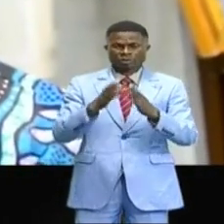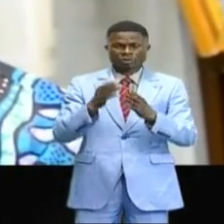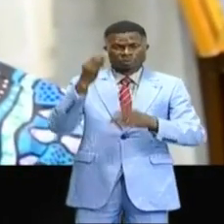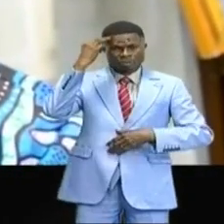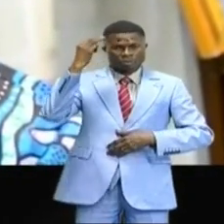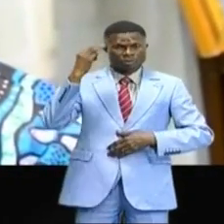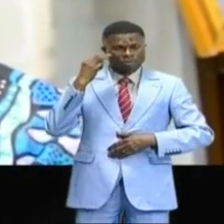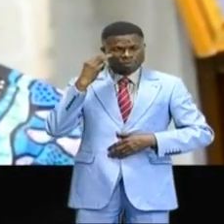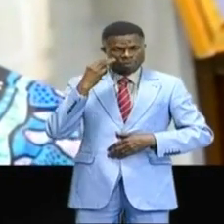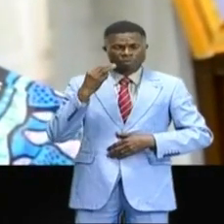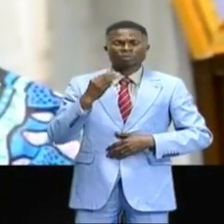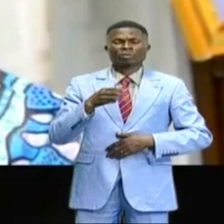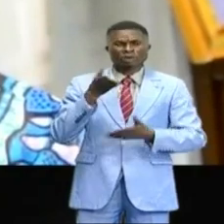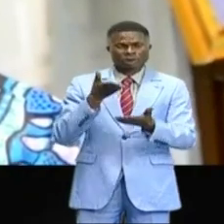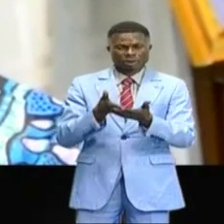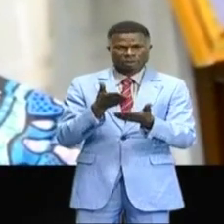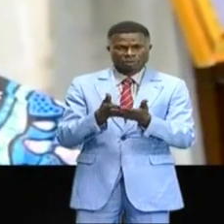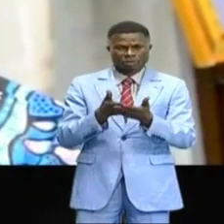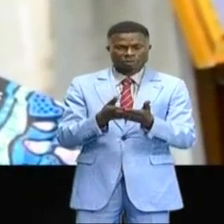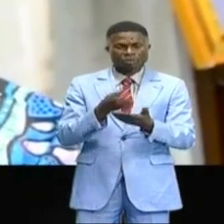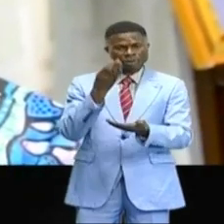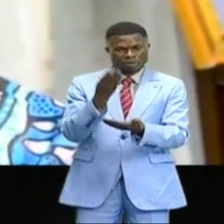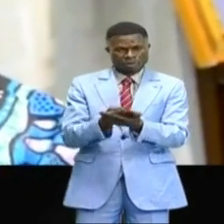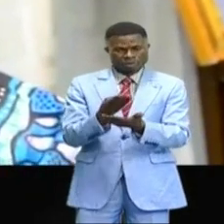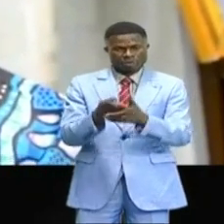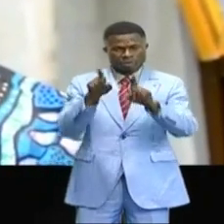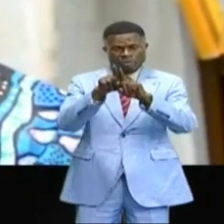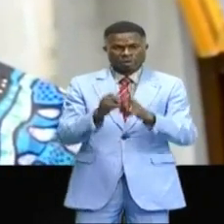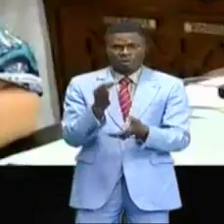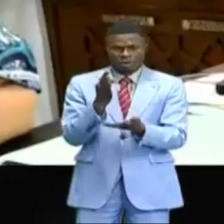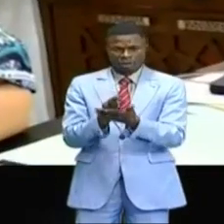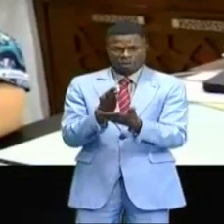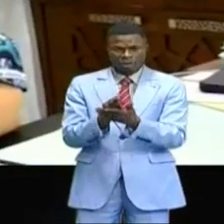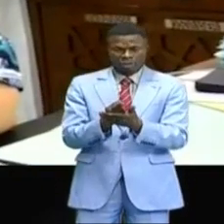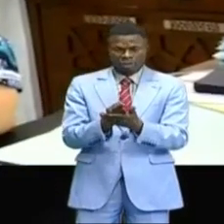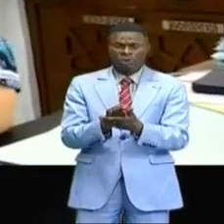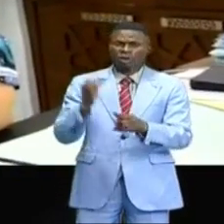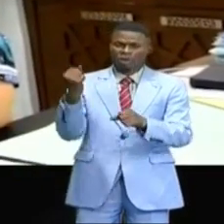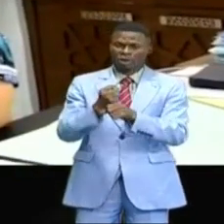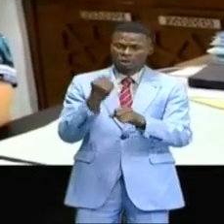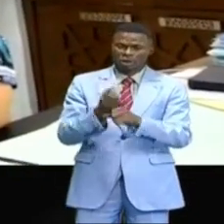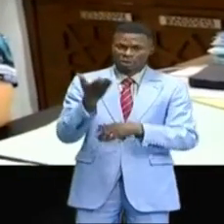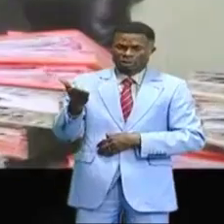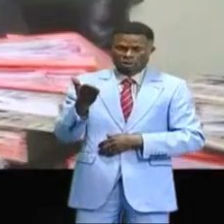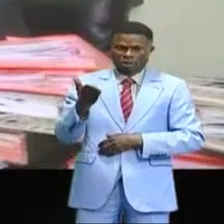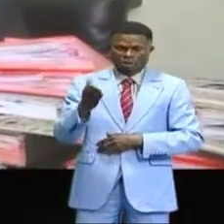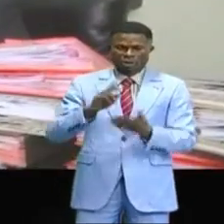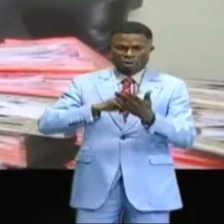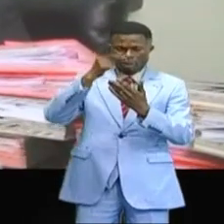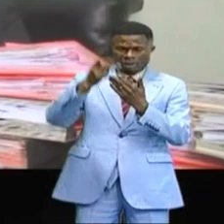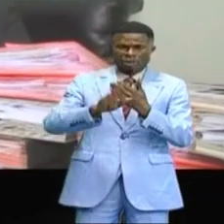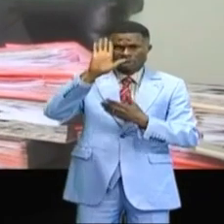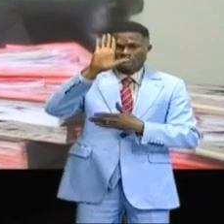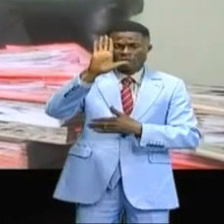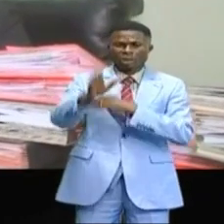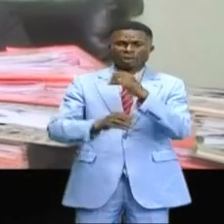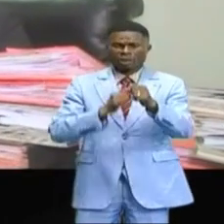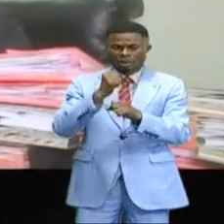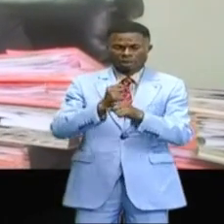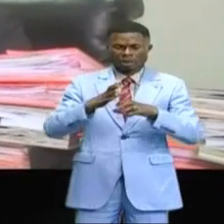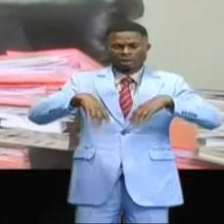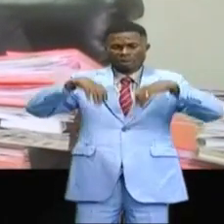ministre ayant respectivement les budgets et les finances dans leurs attributions, un plan quinquennal a été